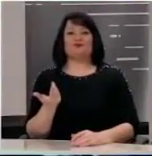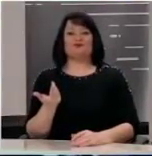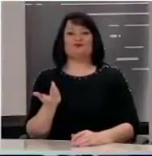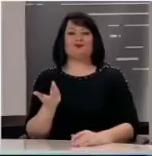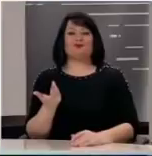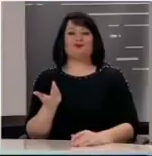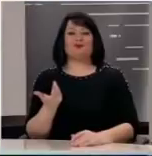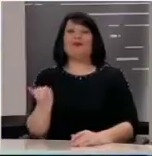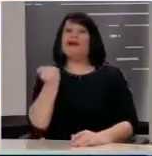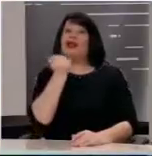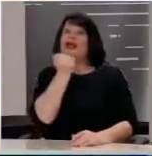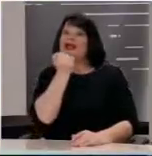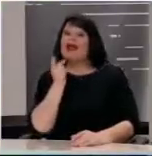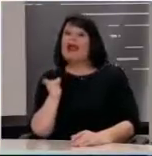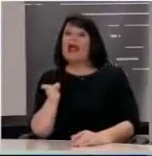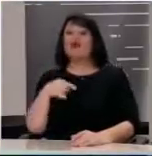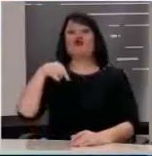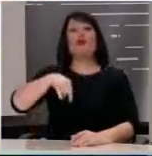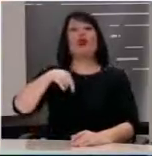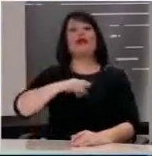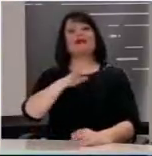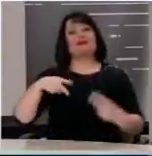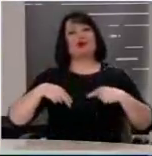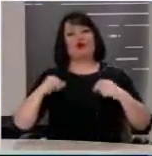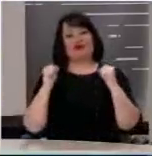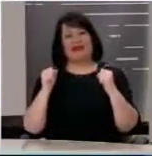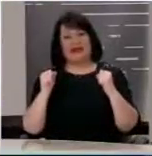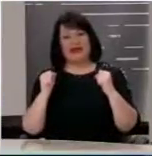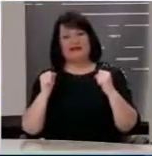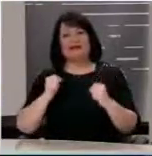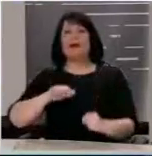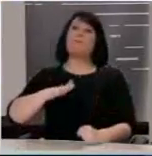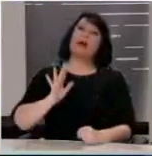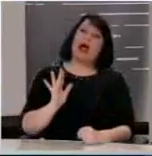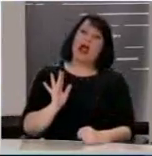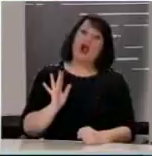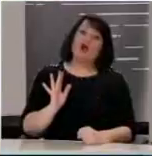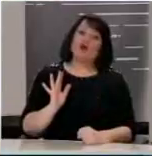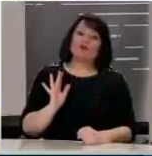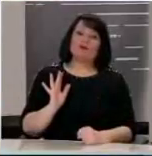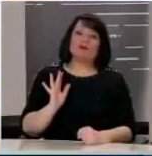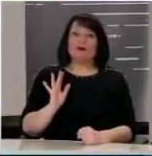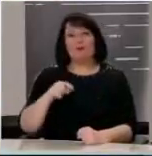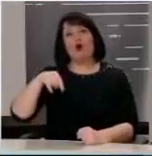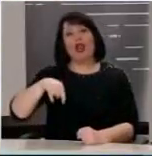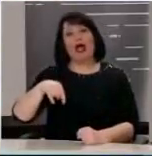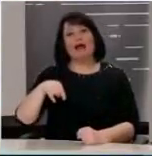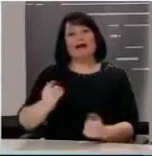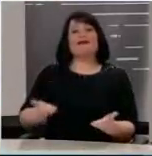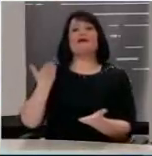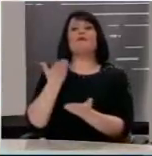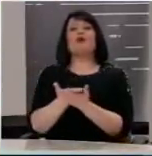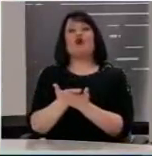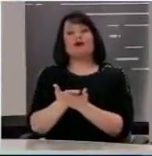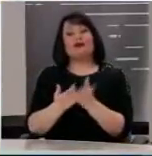Κάνατε επίσης το λάθος να αναφερθείτε και στον κύριο Πολάκη, ο οποίος προφανώς και βρίσκεται στην πρότασή σας για τη